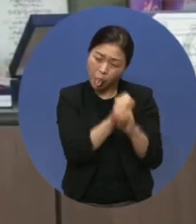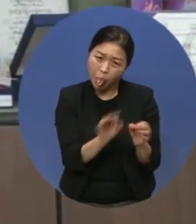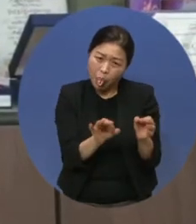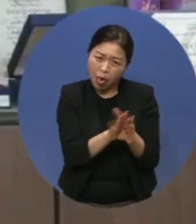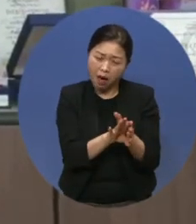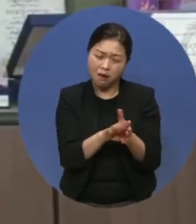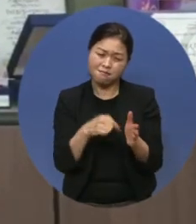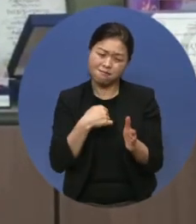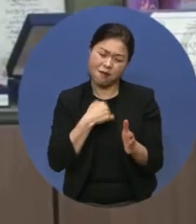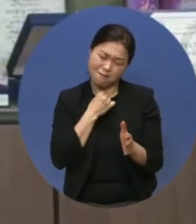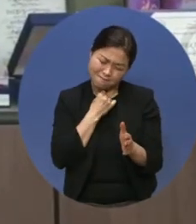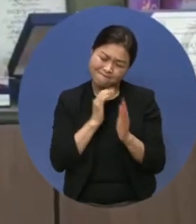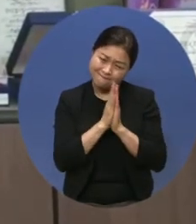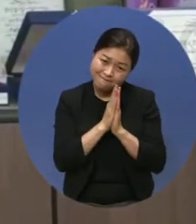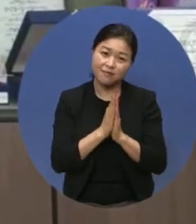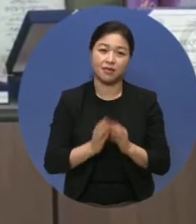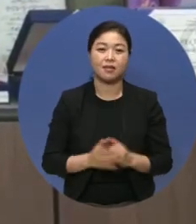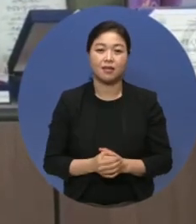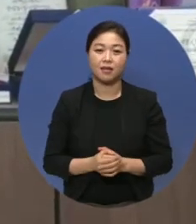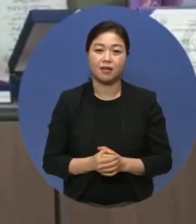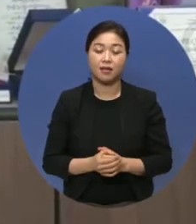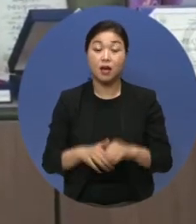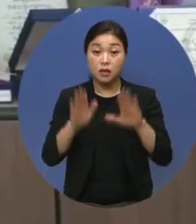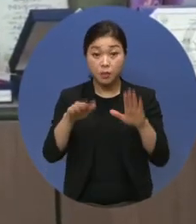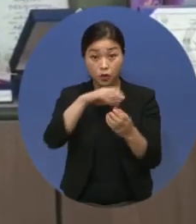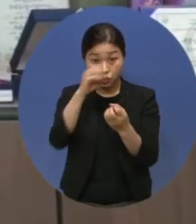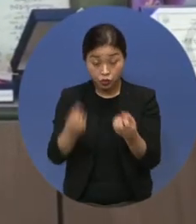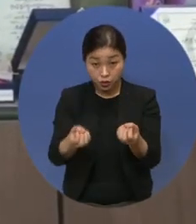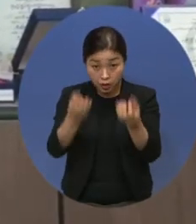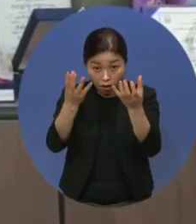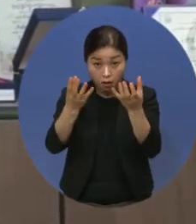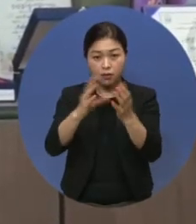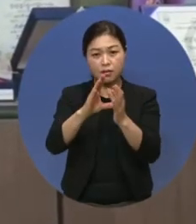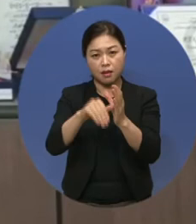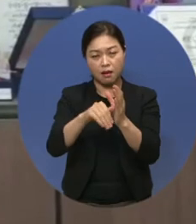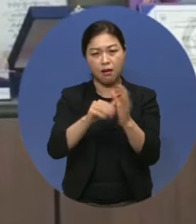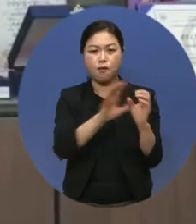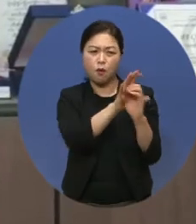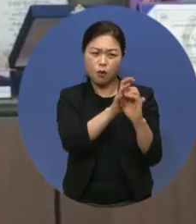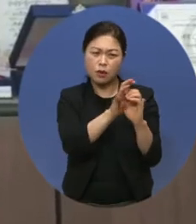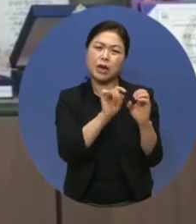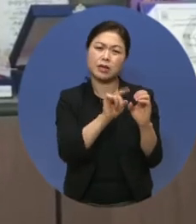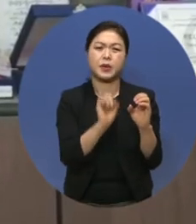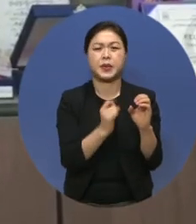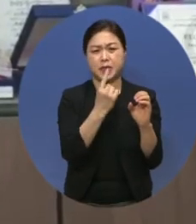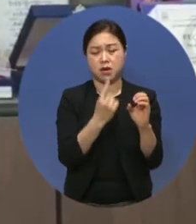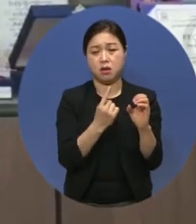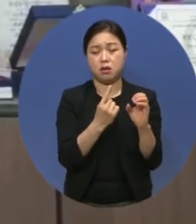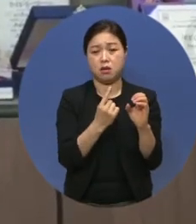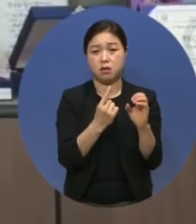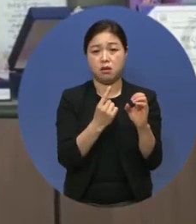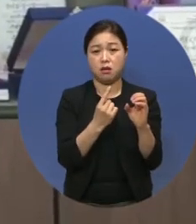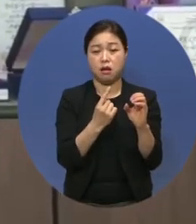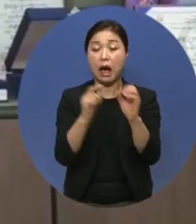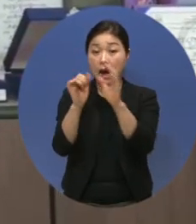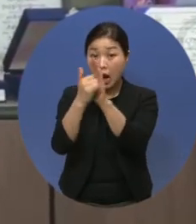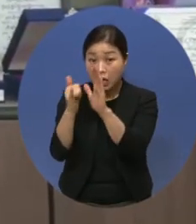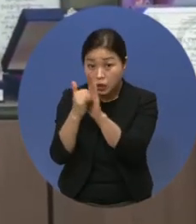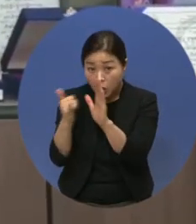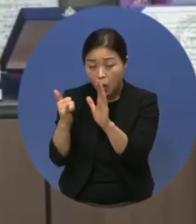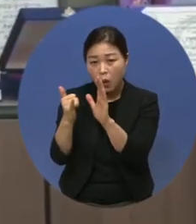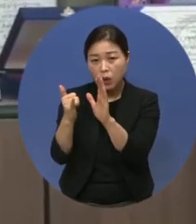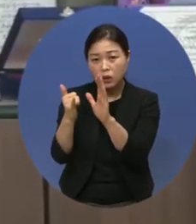간절히 소망합니다. 이번 추석 명절은 코로나로 인하여 여러분들이 가족과